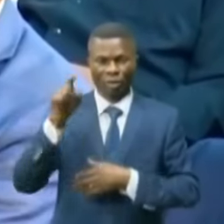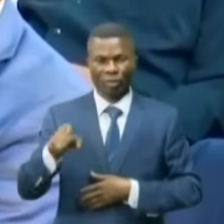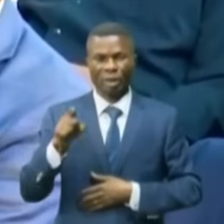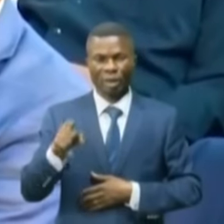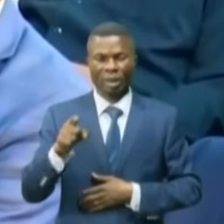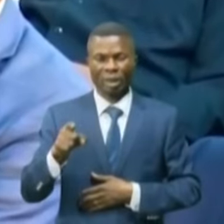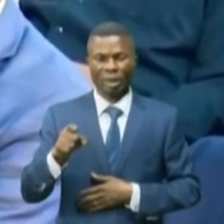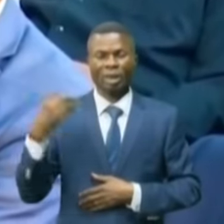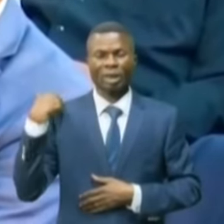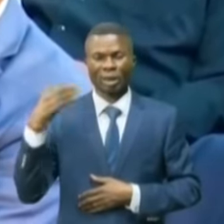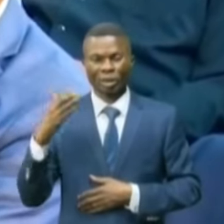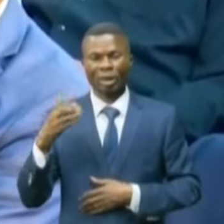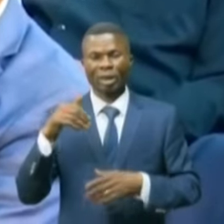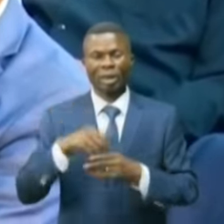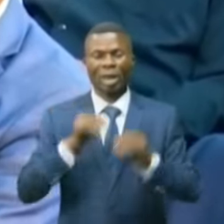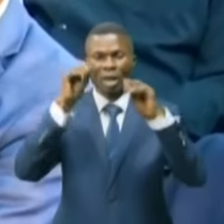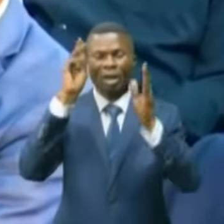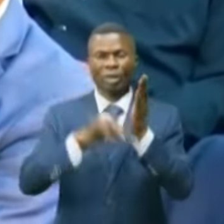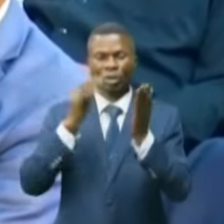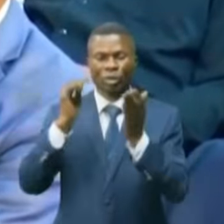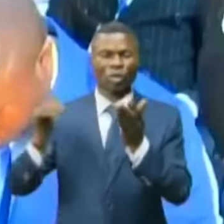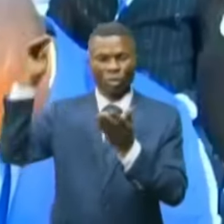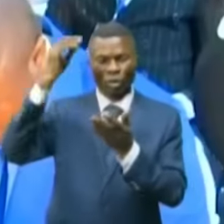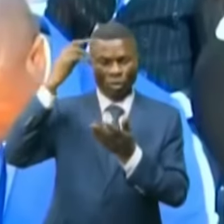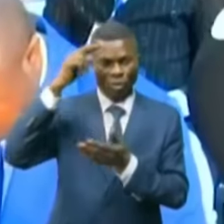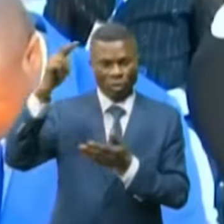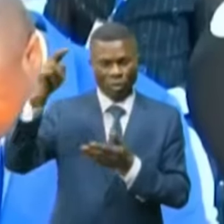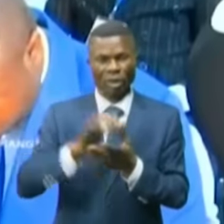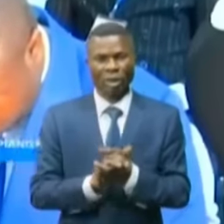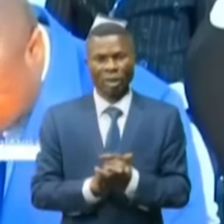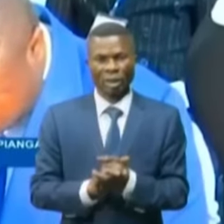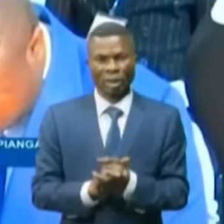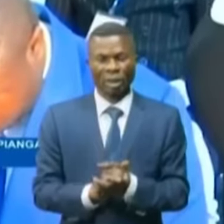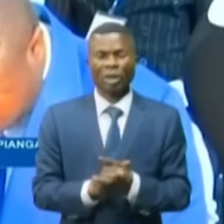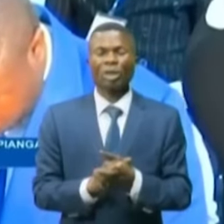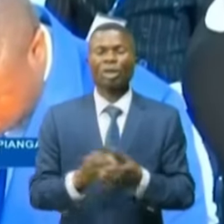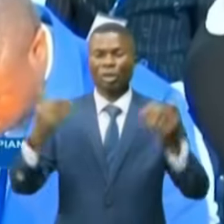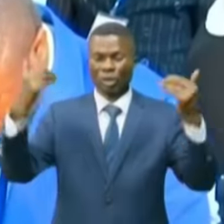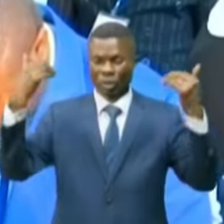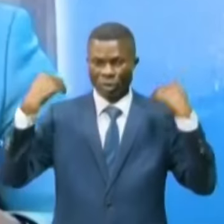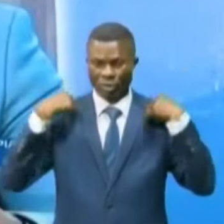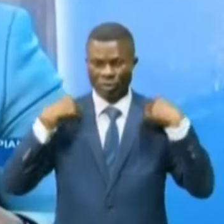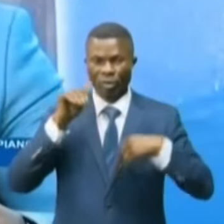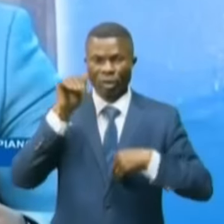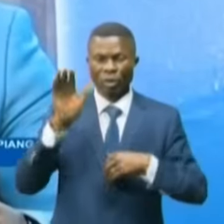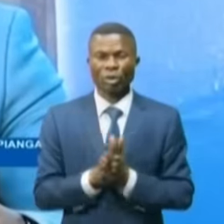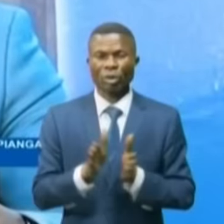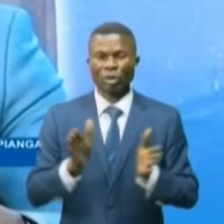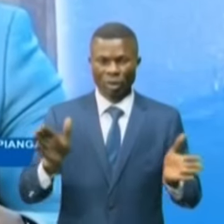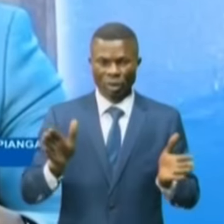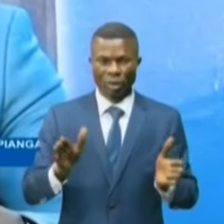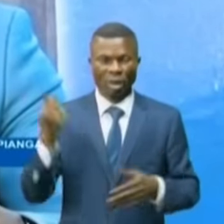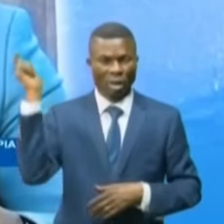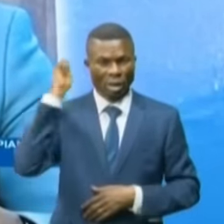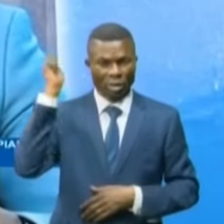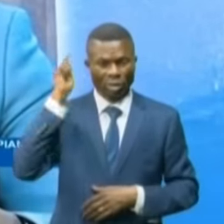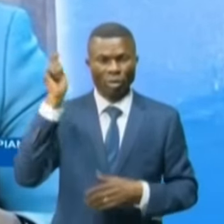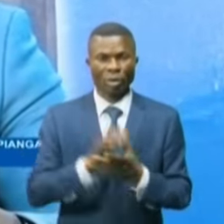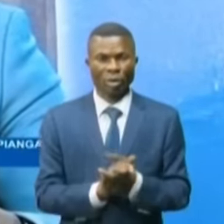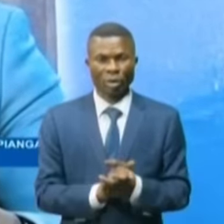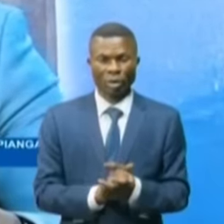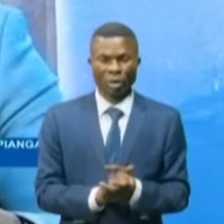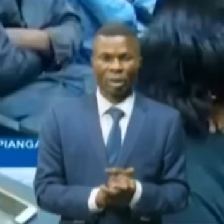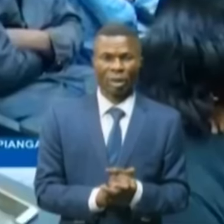établissement public d'enseignement supérieur et universitaire piloté par le directeur général professeur